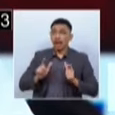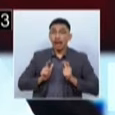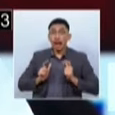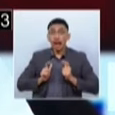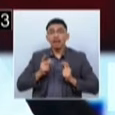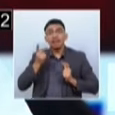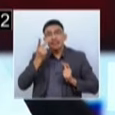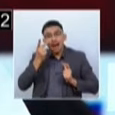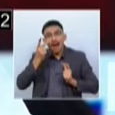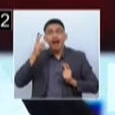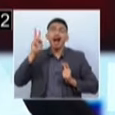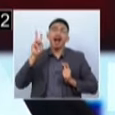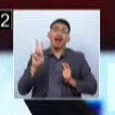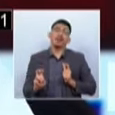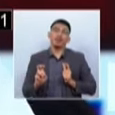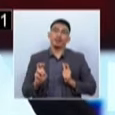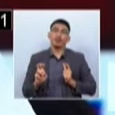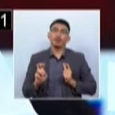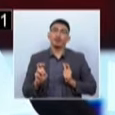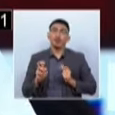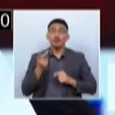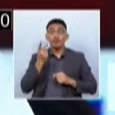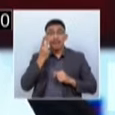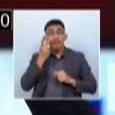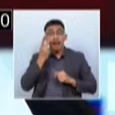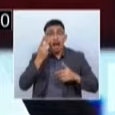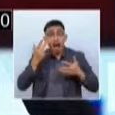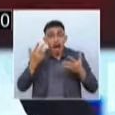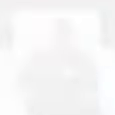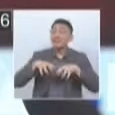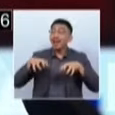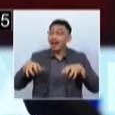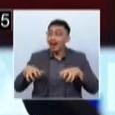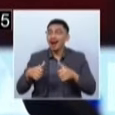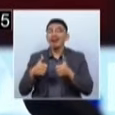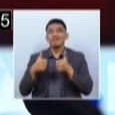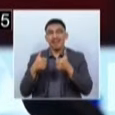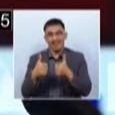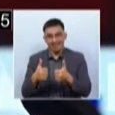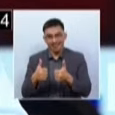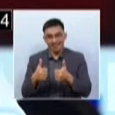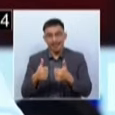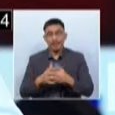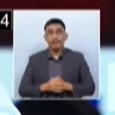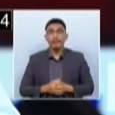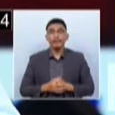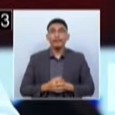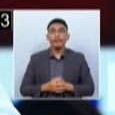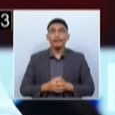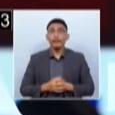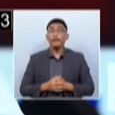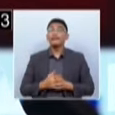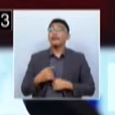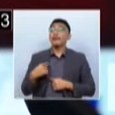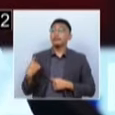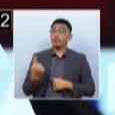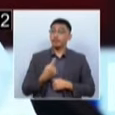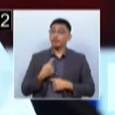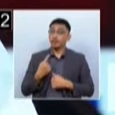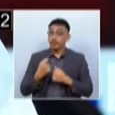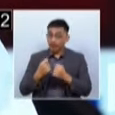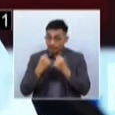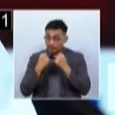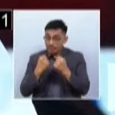Australia di mana di sini Indonesia akan terkena spillover ini tadi tadi juga sudah dikatakan oleh EE Mbak Koni ya Di mana